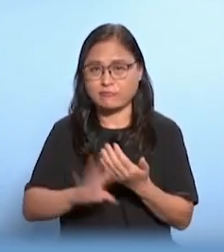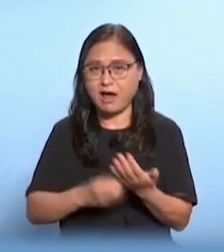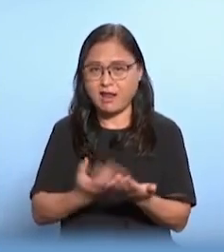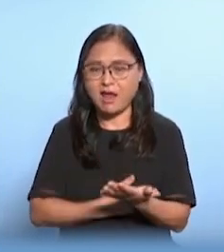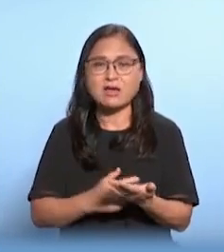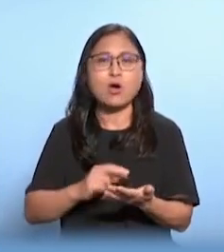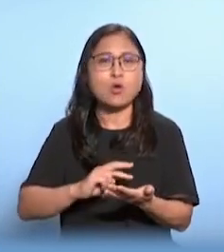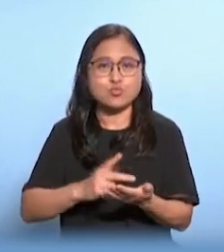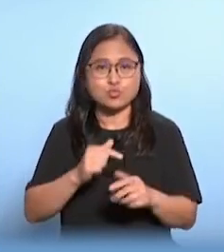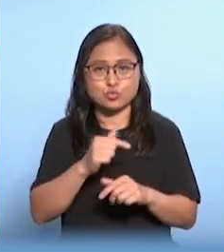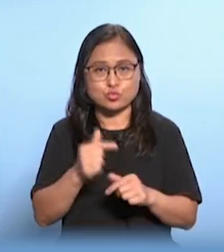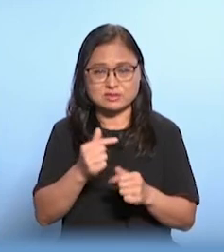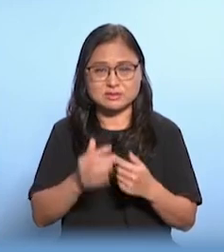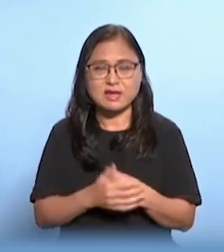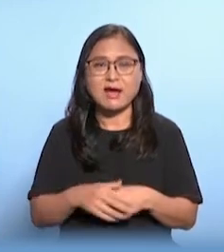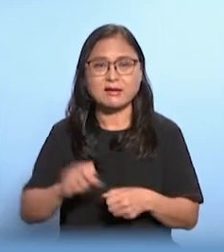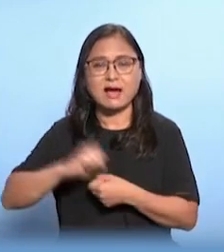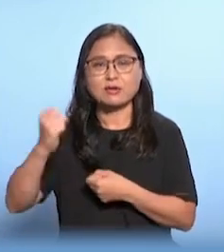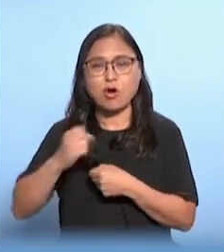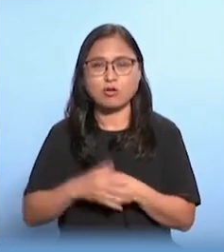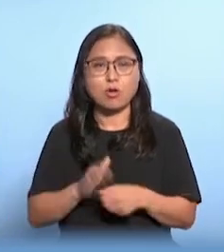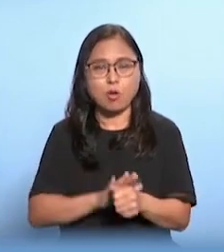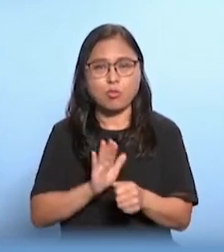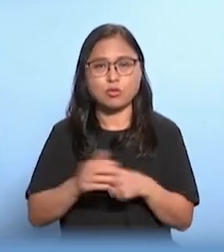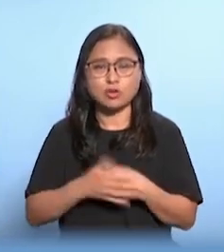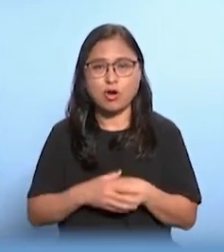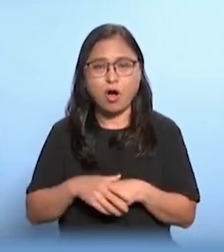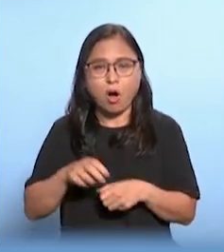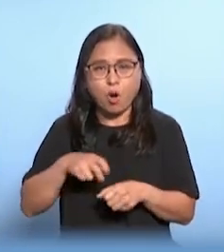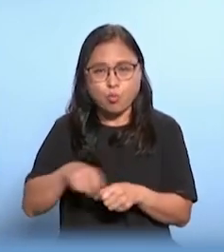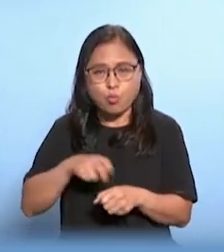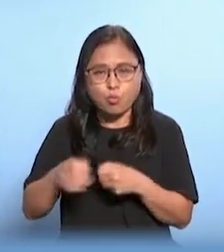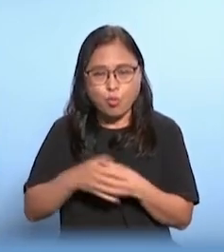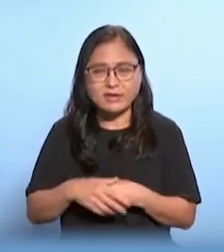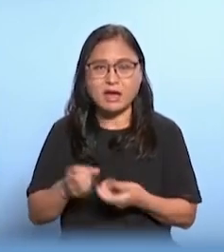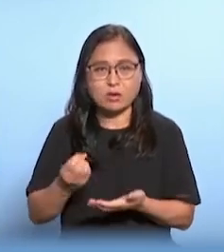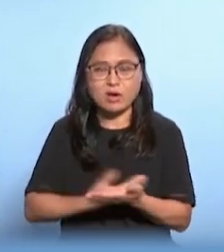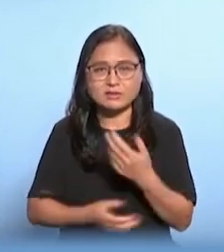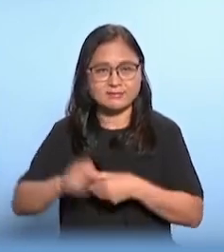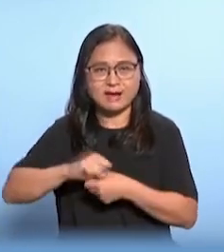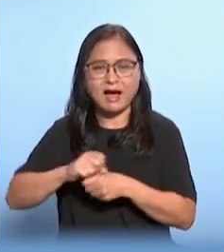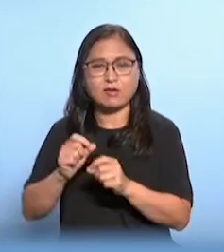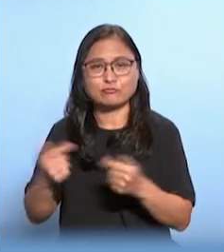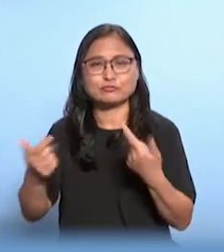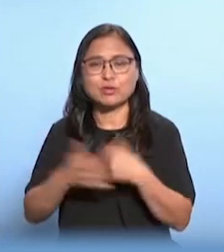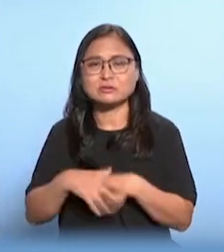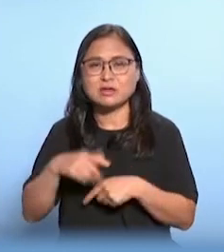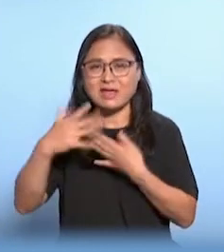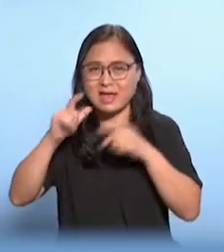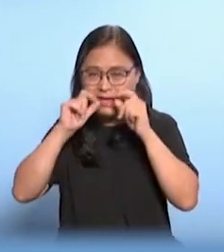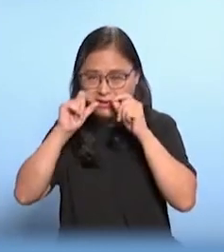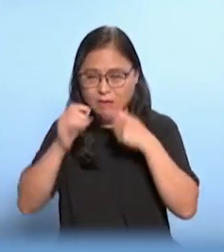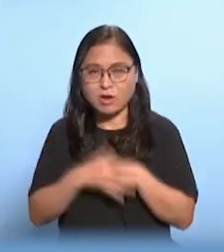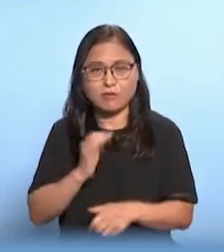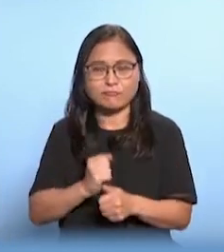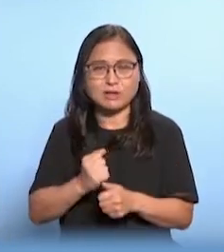野生动物的保护，将禁止喂饲野生动物的规定扩展至涵盖野鸽，并大幅提高相关的罚则，设定非